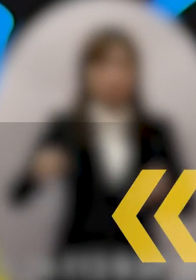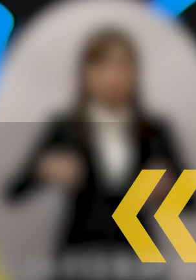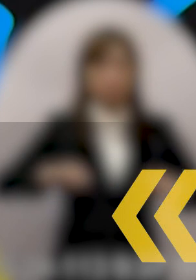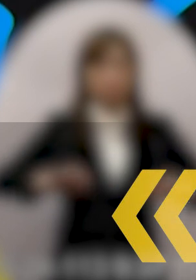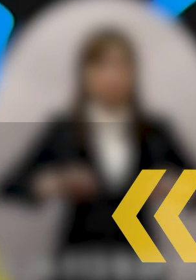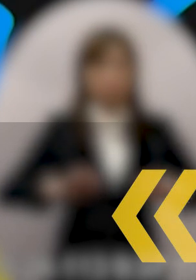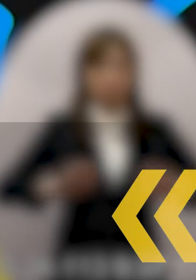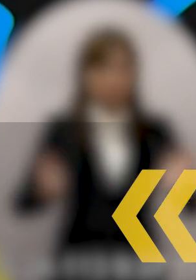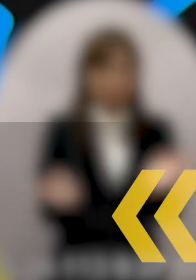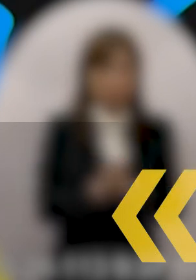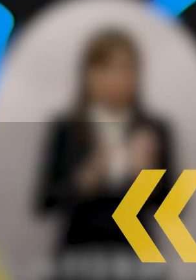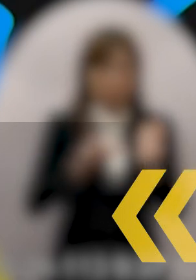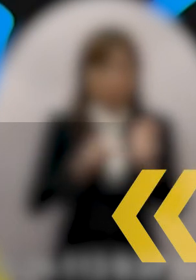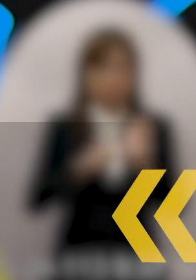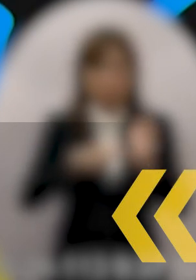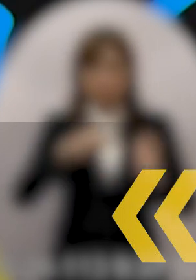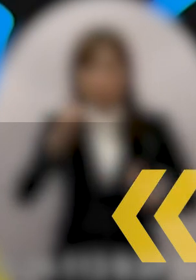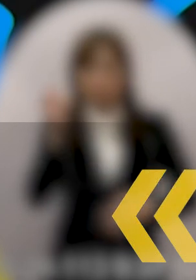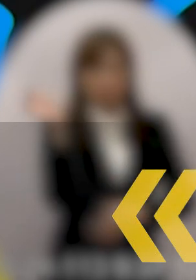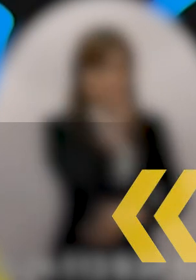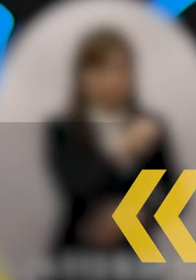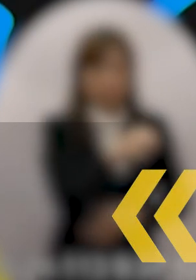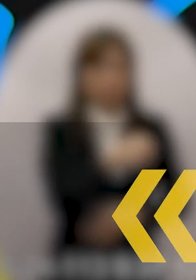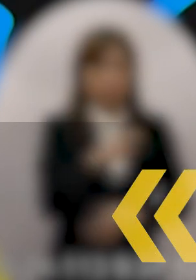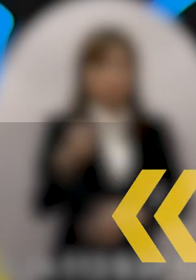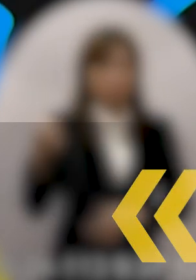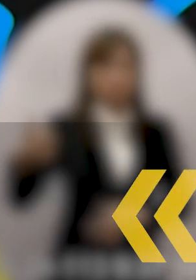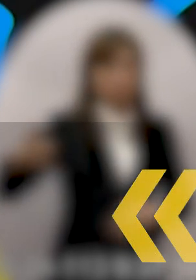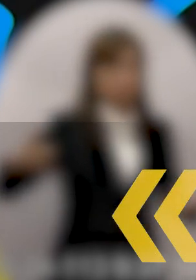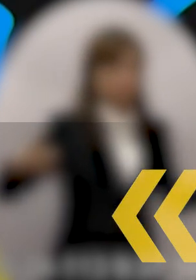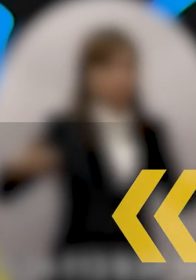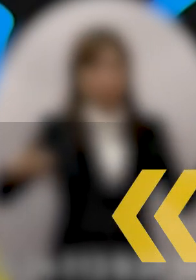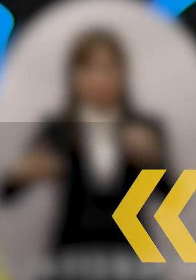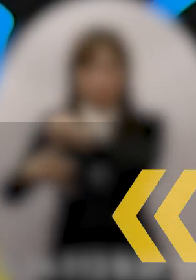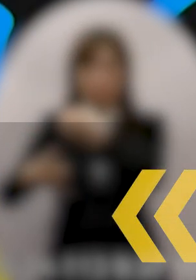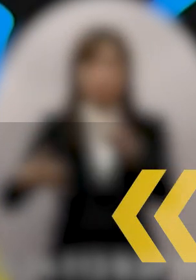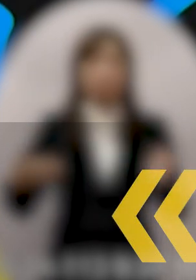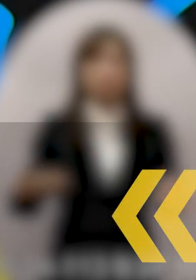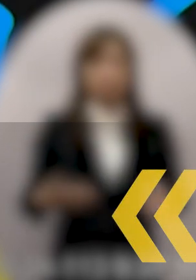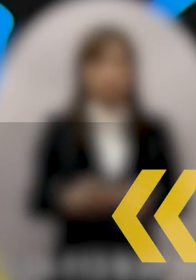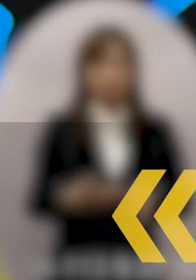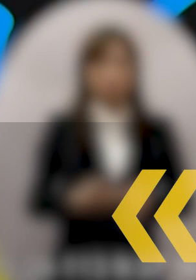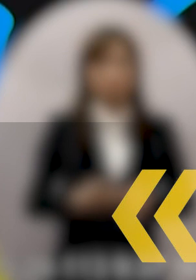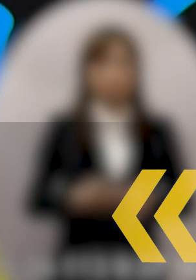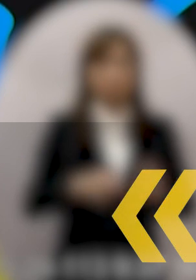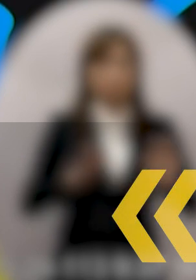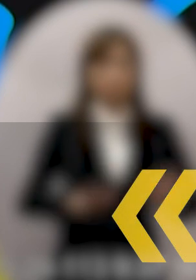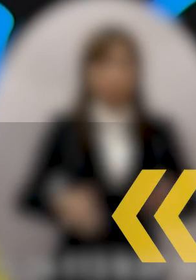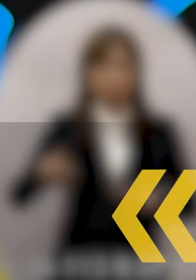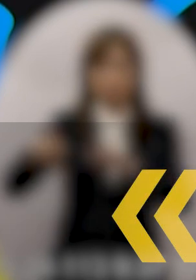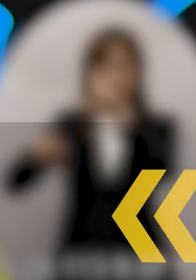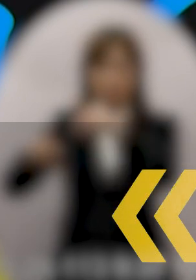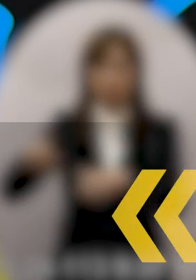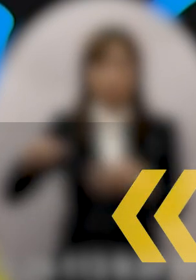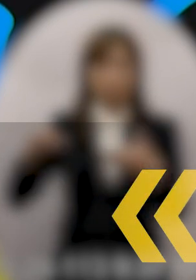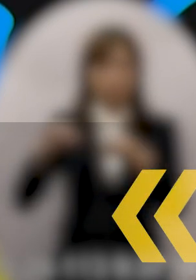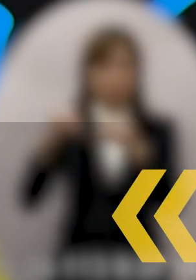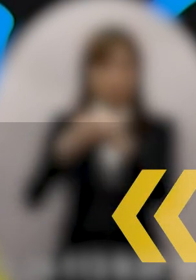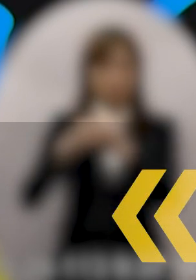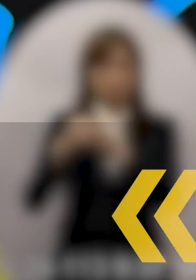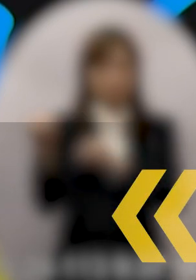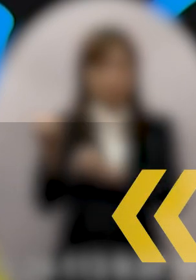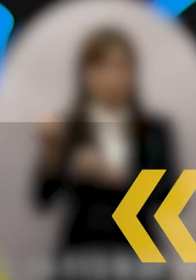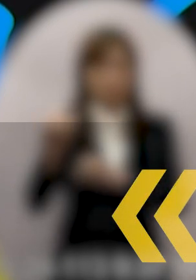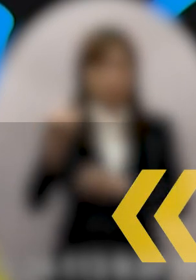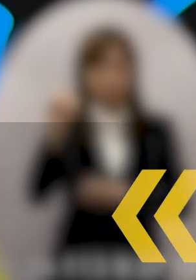用0.00001秒的时间，一拳直接朝人家的脸上打过去。现在麦玉珍委员脸非